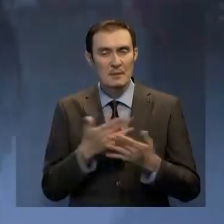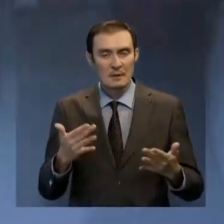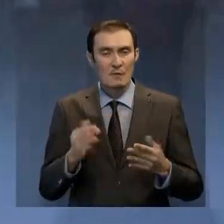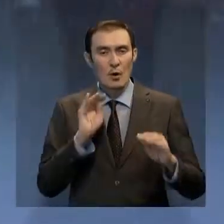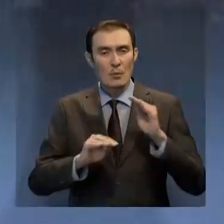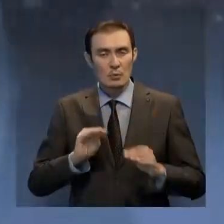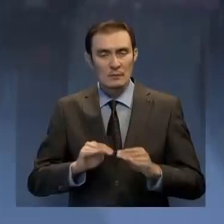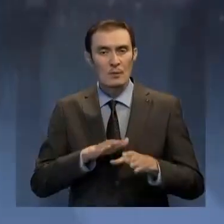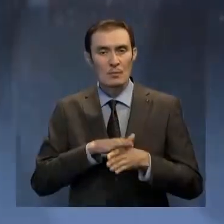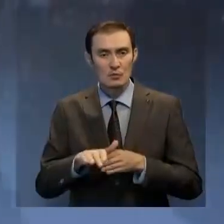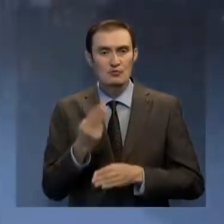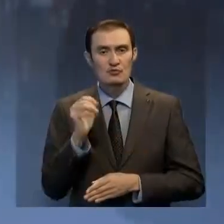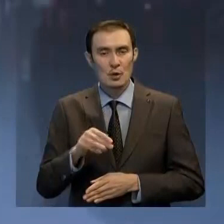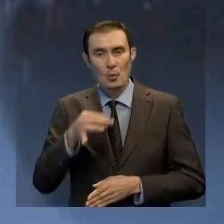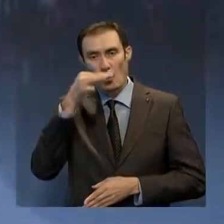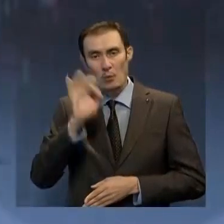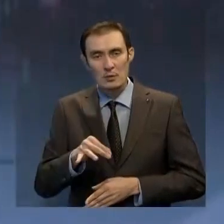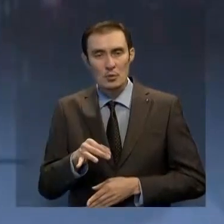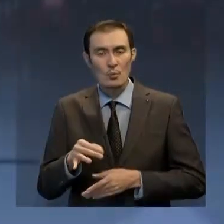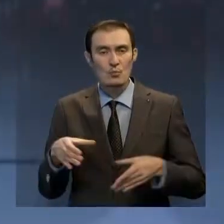Оборудование настроено, штат профессионально